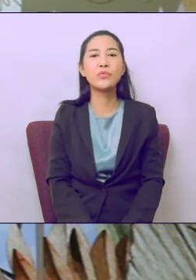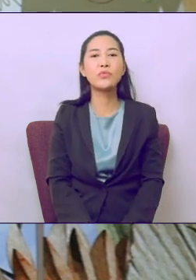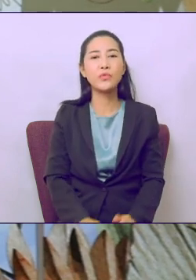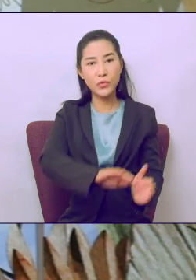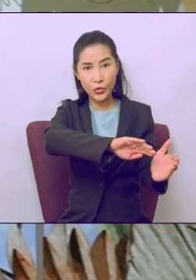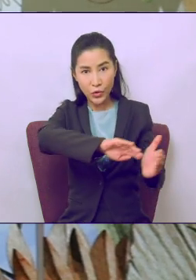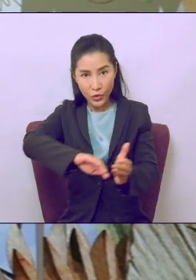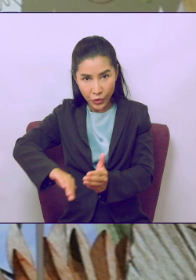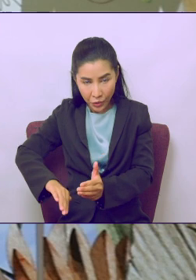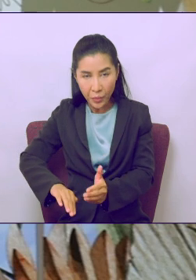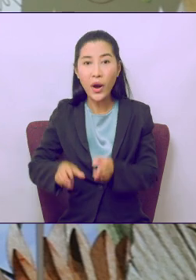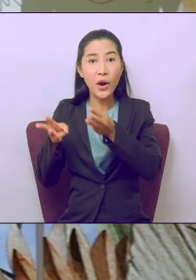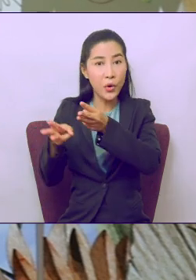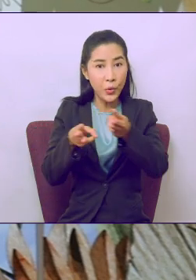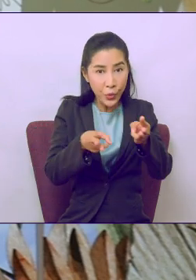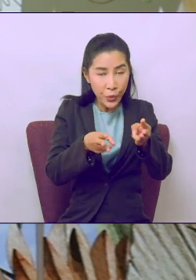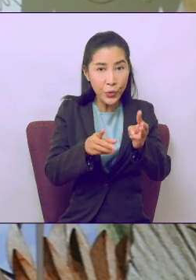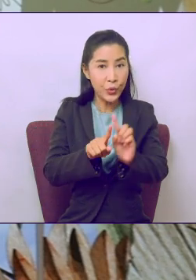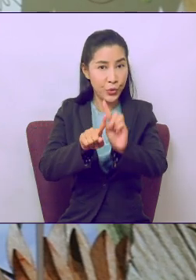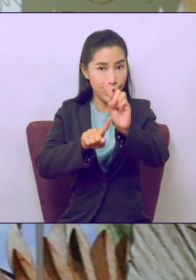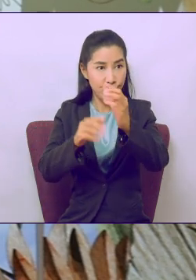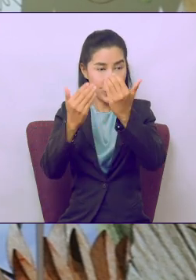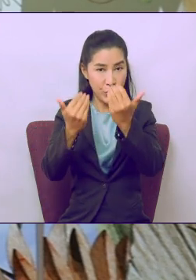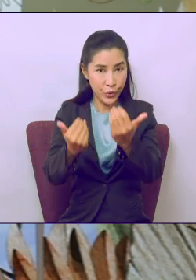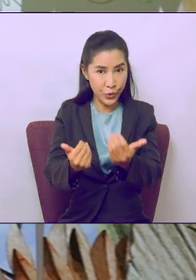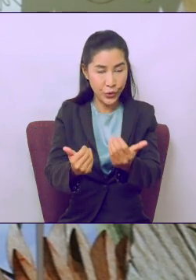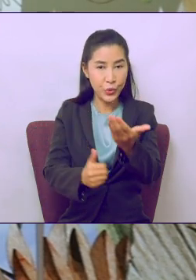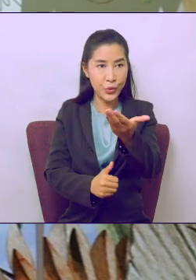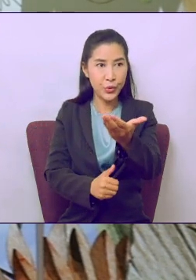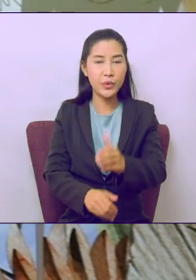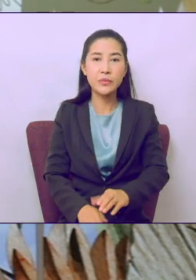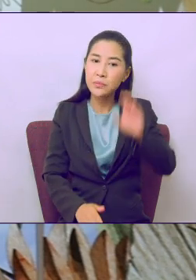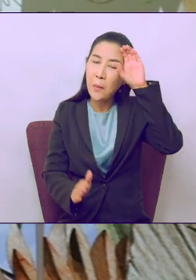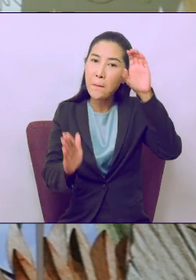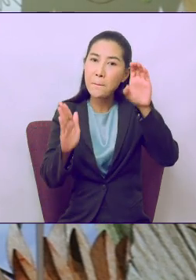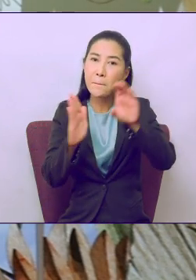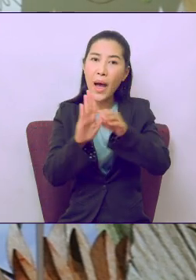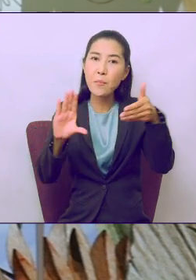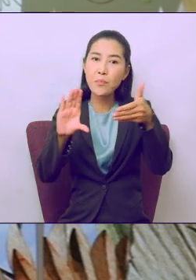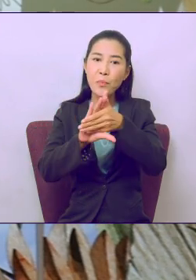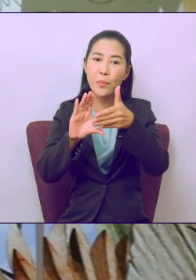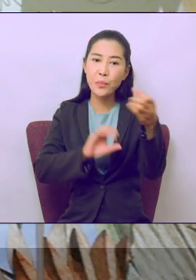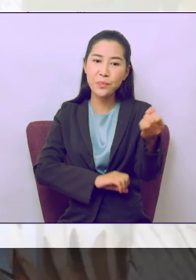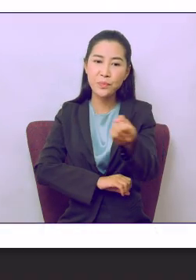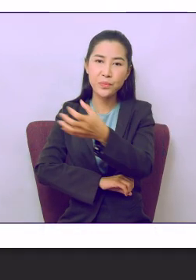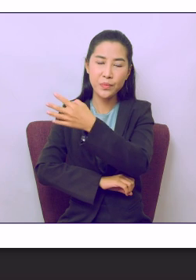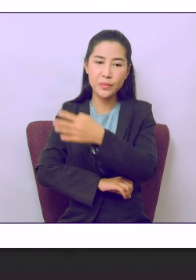ท่าแรกของวันนี้นะครับจะเป็นนะครับอ่าช่วยตัดเข้าภาพสไลด์ให้นิดนึง